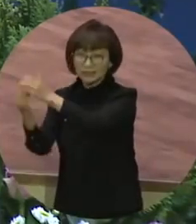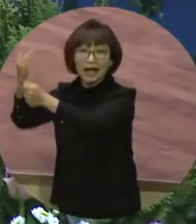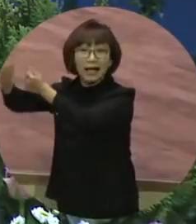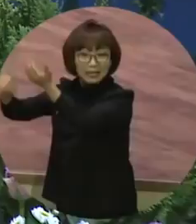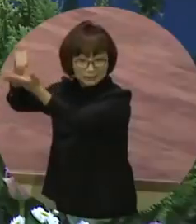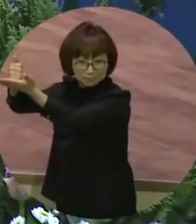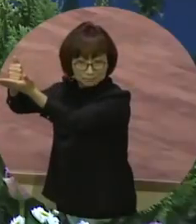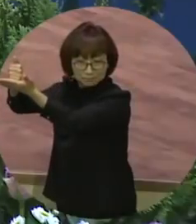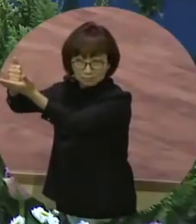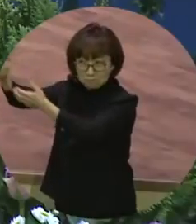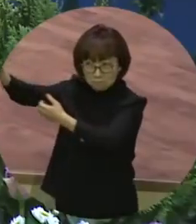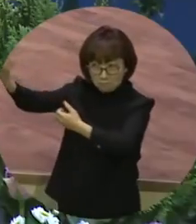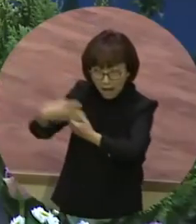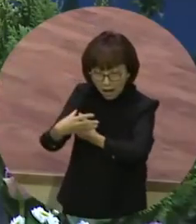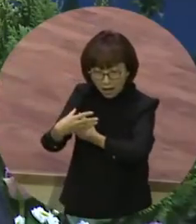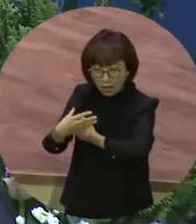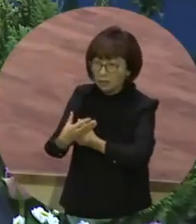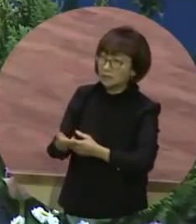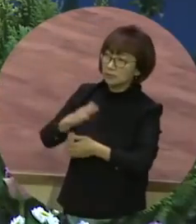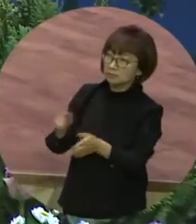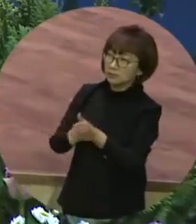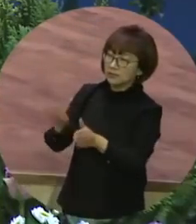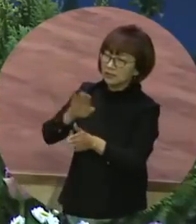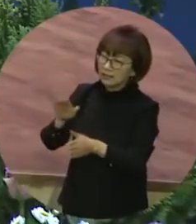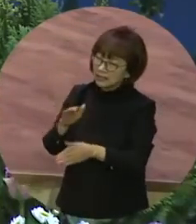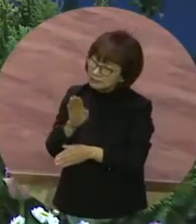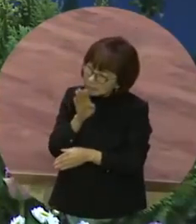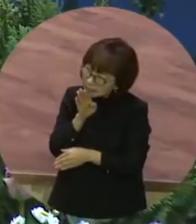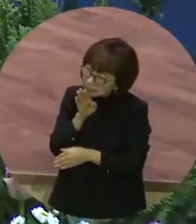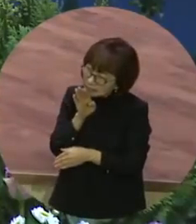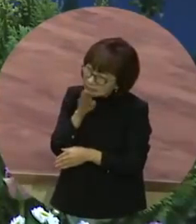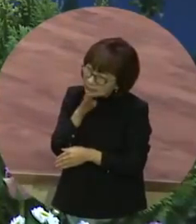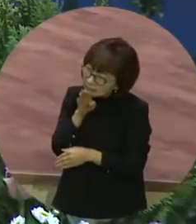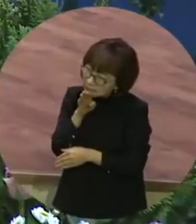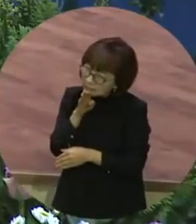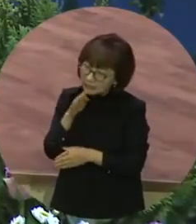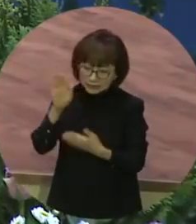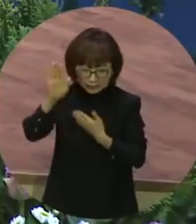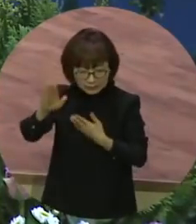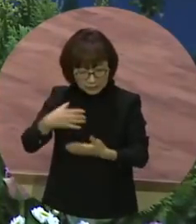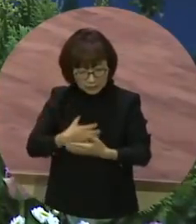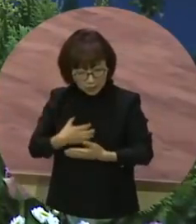캐션이 있었어요. 그러다 보니까 뭐요, 미래가 불안한 거예요.